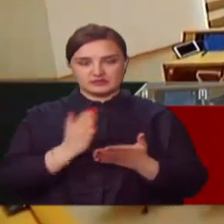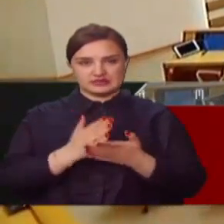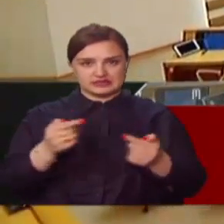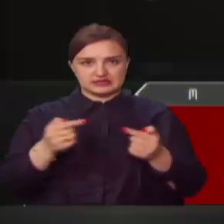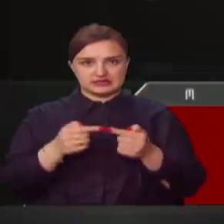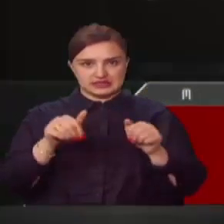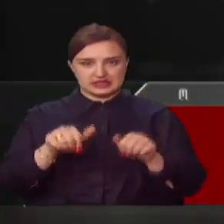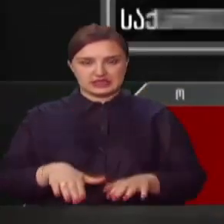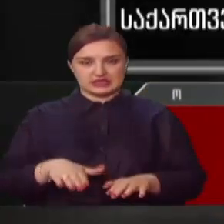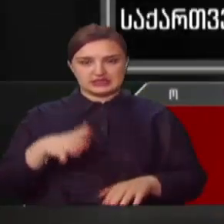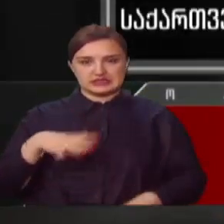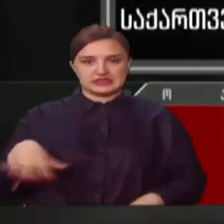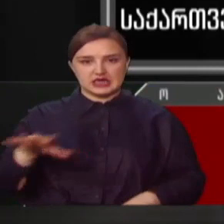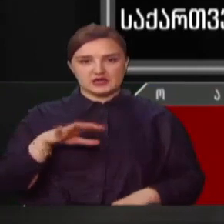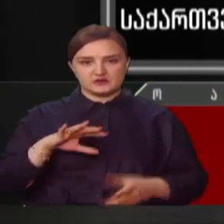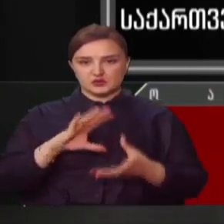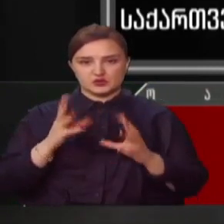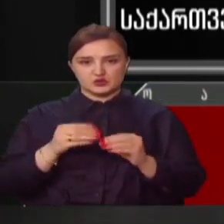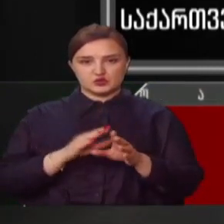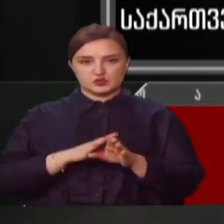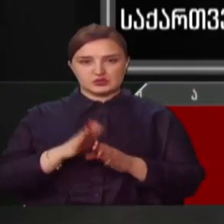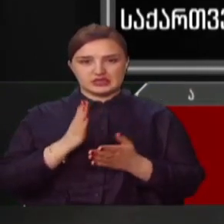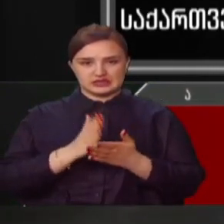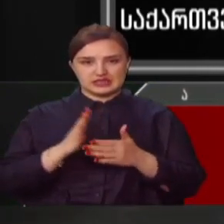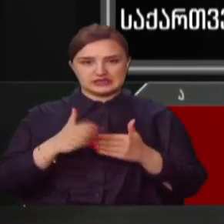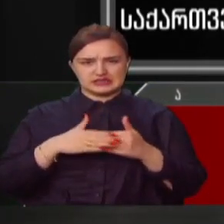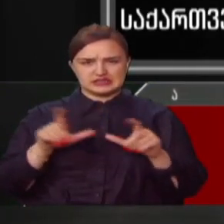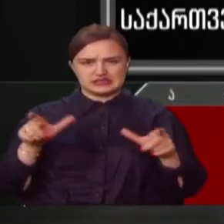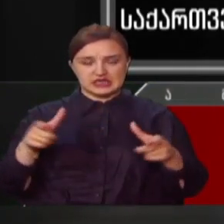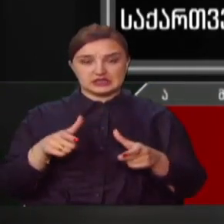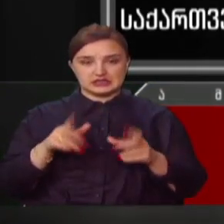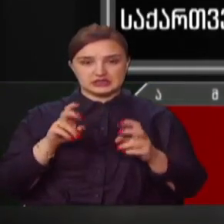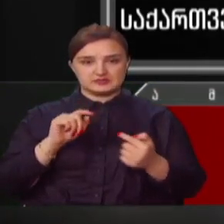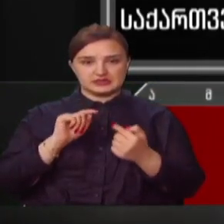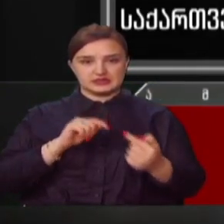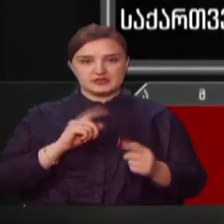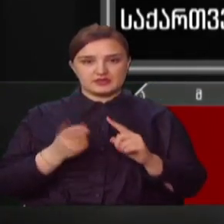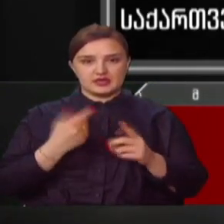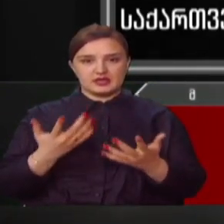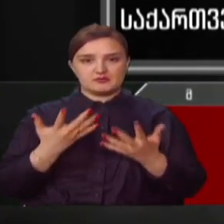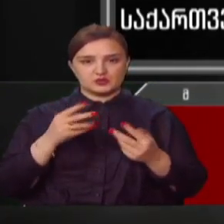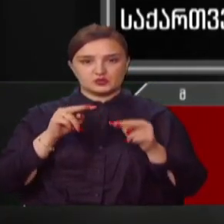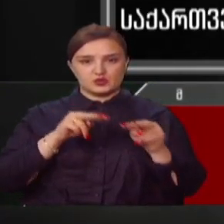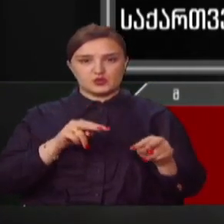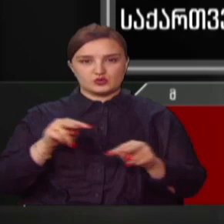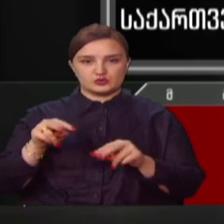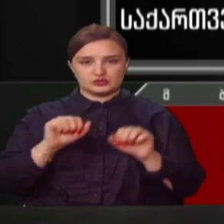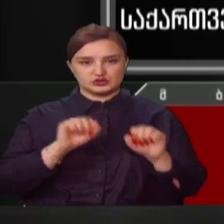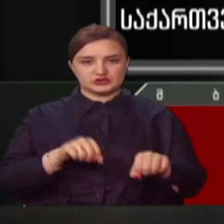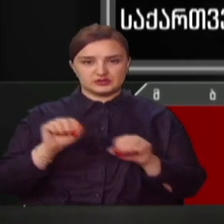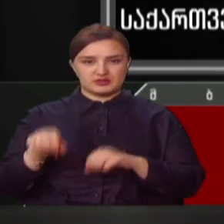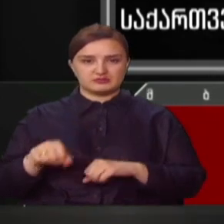დადგენილი. საქართველოში სრულად არის დანერგილი სანქციების თავისარიდების წინააღმდეგ ეფექტური კონტროლის შესაბამისი მექანიზმები,